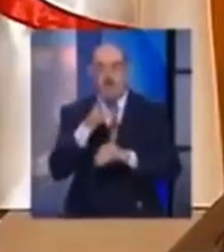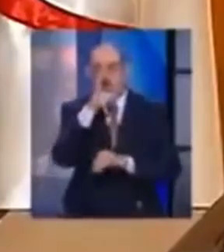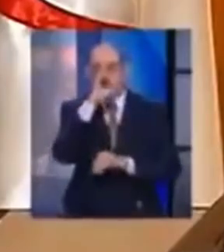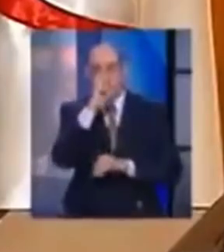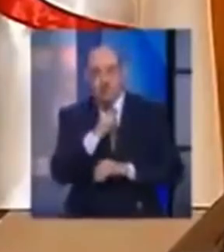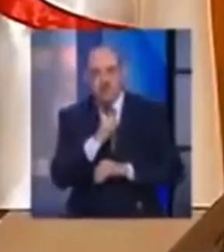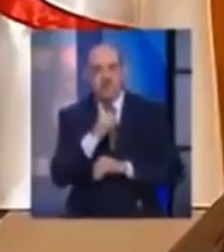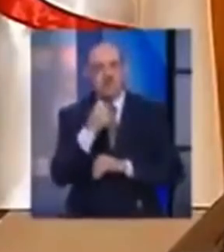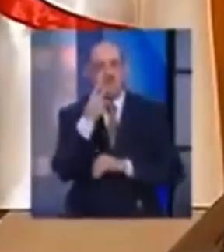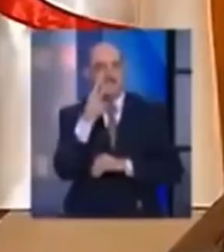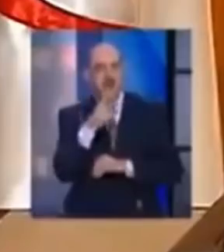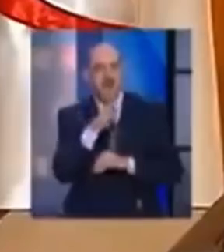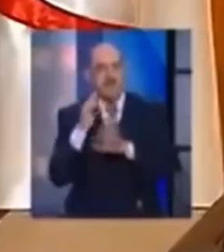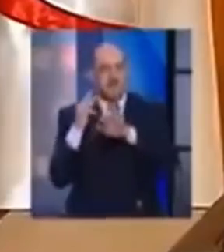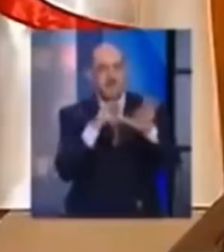كل الدول كل الشعوب